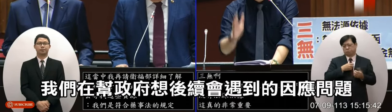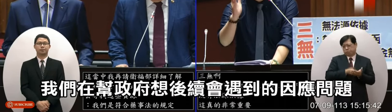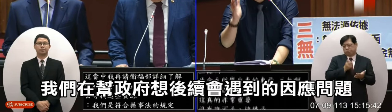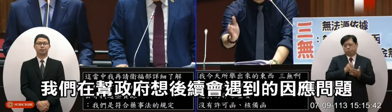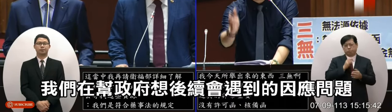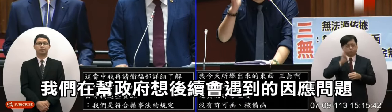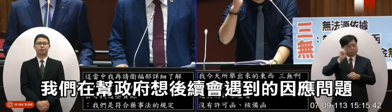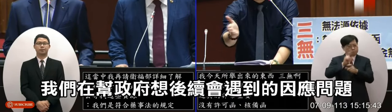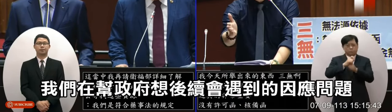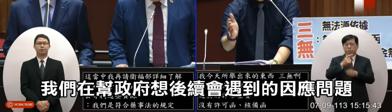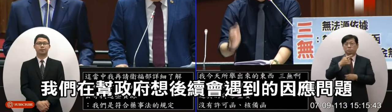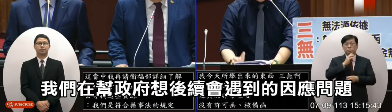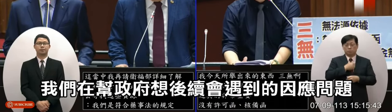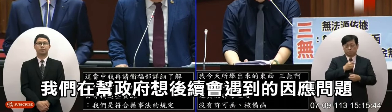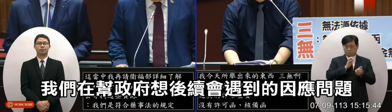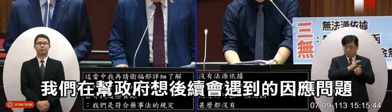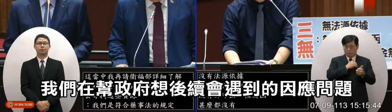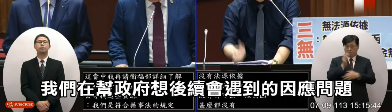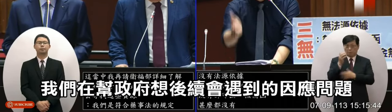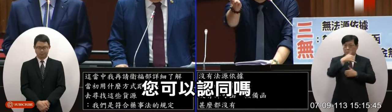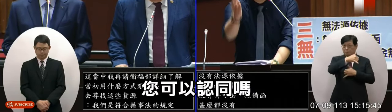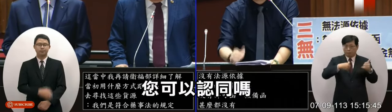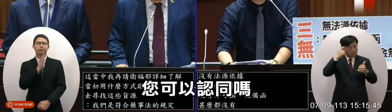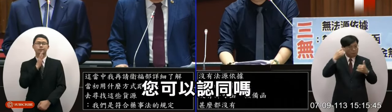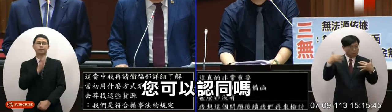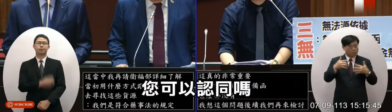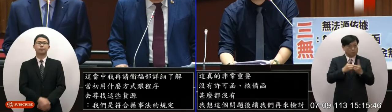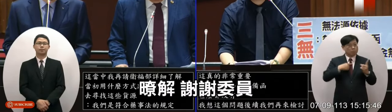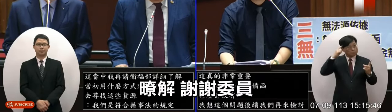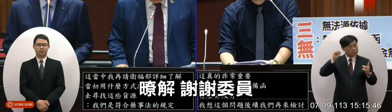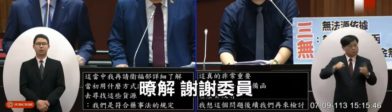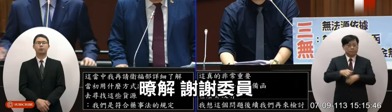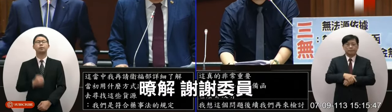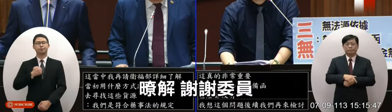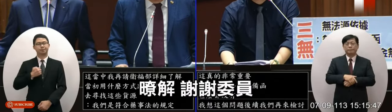我们在帮政府想后续会遇到的因应问题，你可以认同吗？ 了解，谢谢委员。